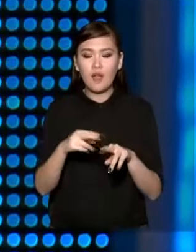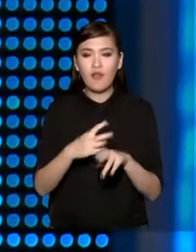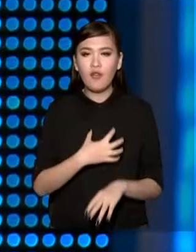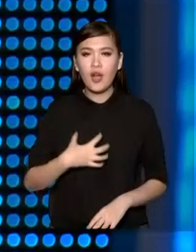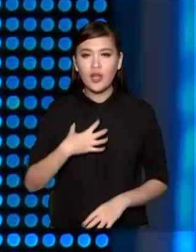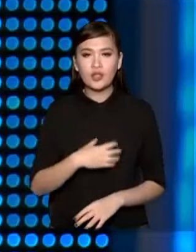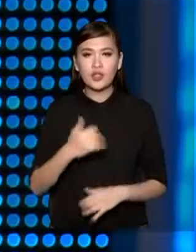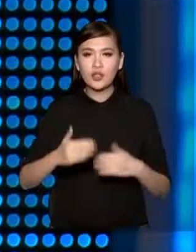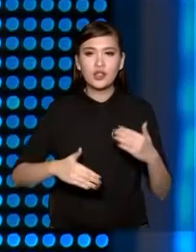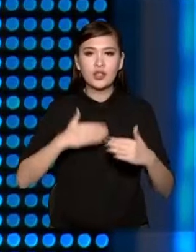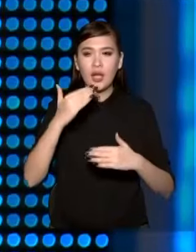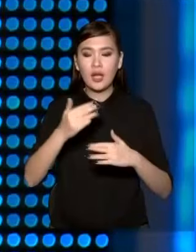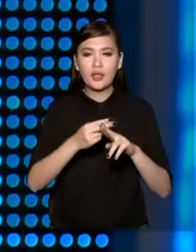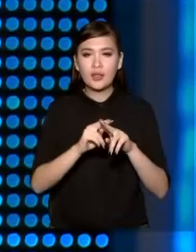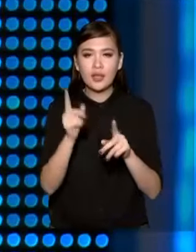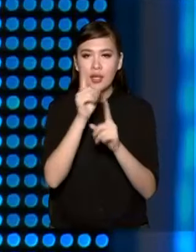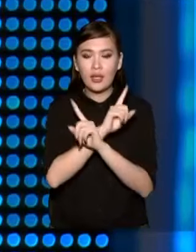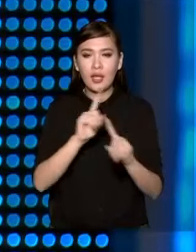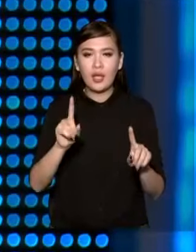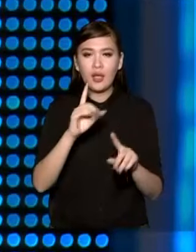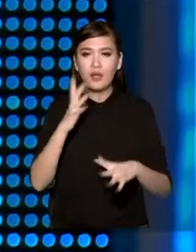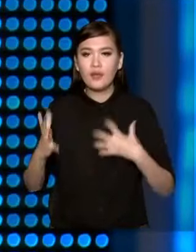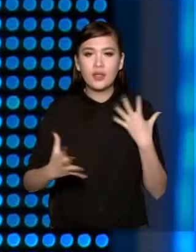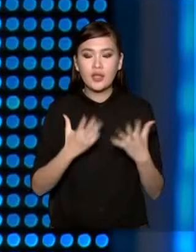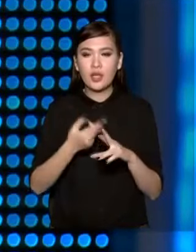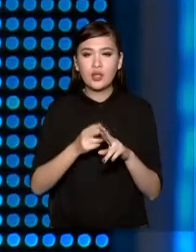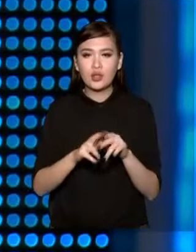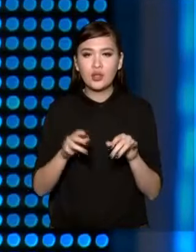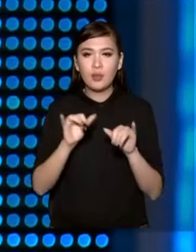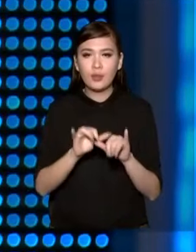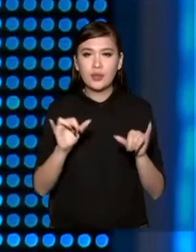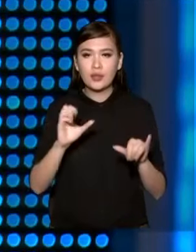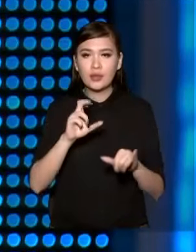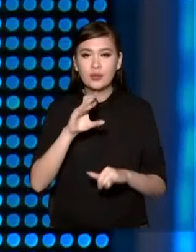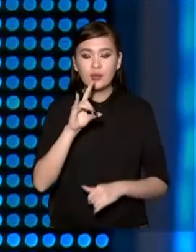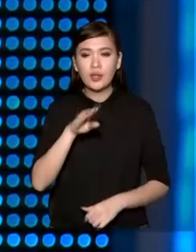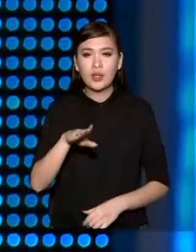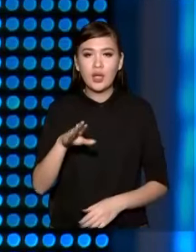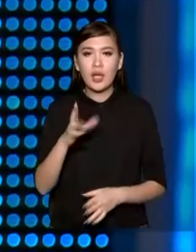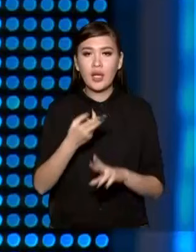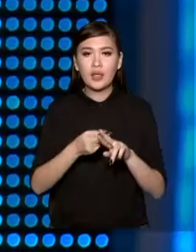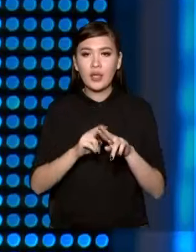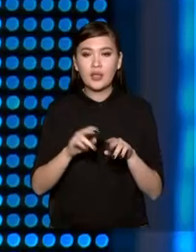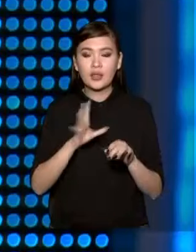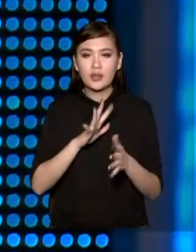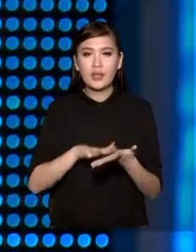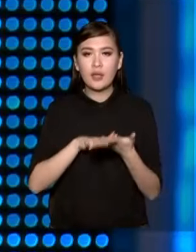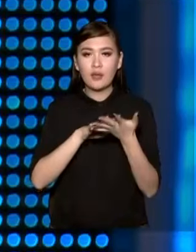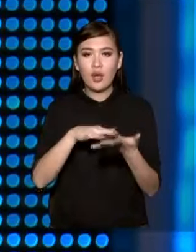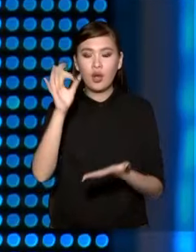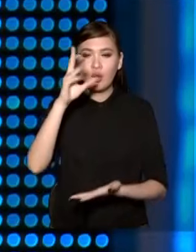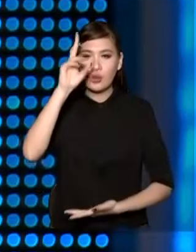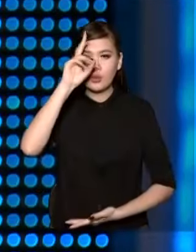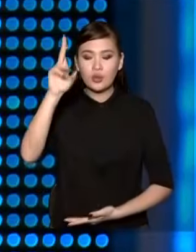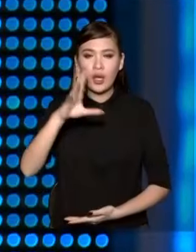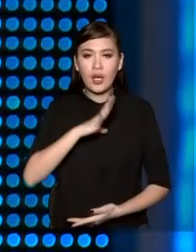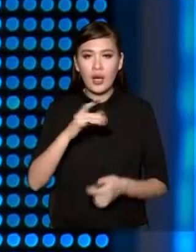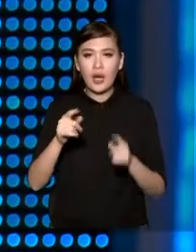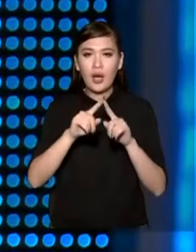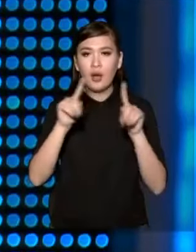важный шаг для развития современной и эффективной инфраструктуры сбыта продукции. Такое заявление сделал глава государства в